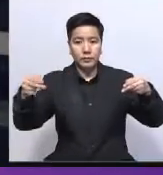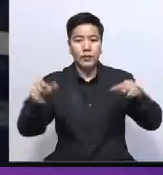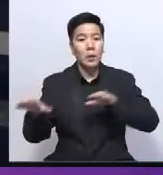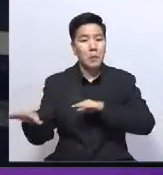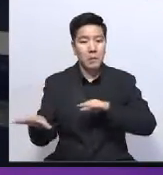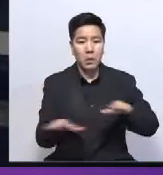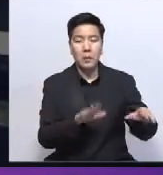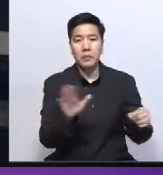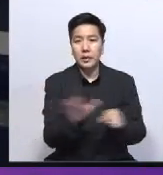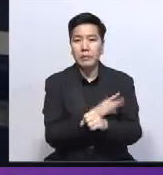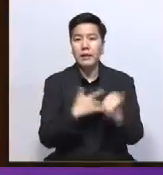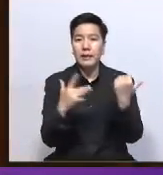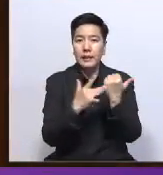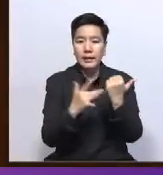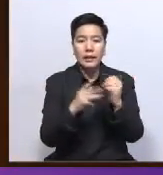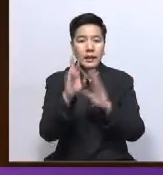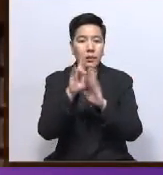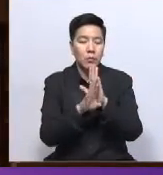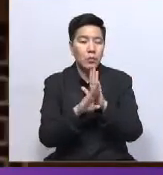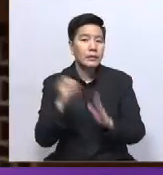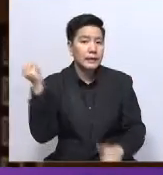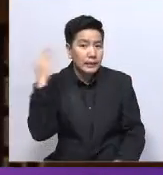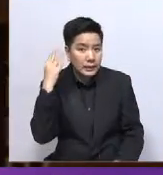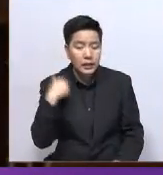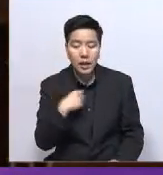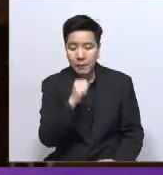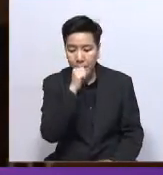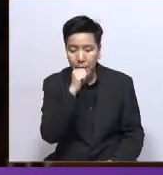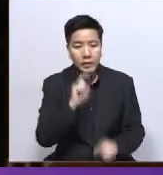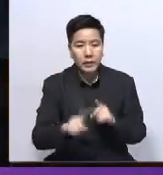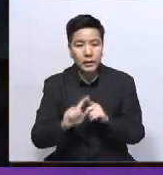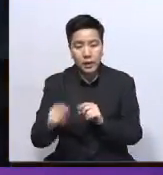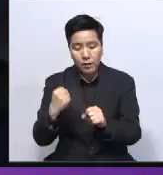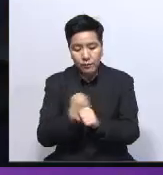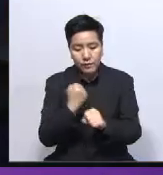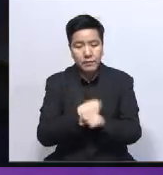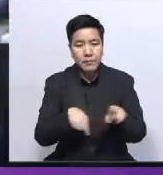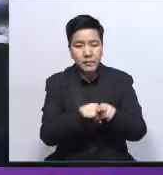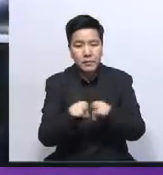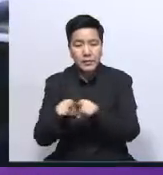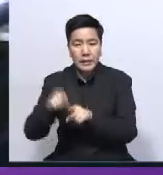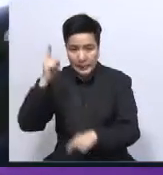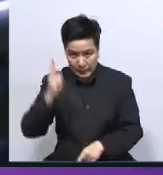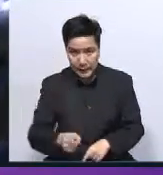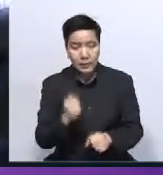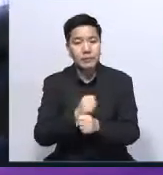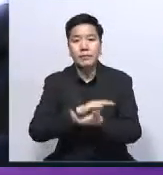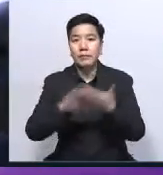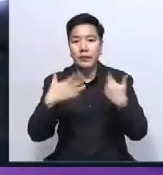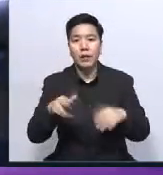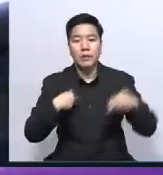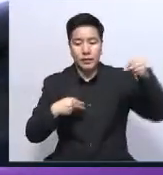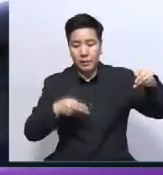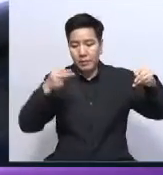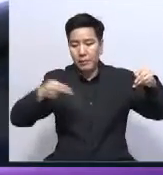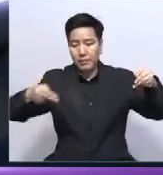งเรื่องเทคนิคระบบเสียงและผู้บรรยายซึ่งได้ทดสอบสัญญาและซักซ้อมเสมือนจริงทั้ง6ริ้วขบวนพร้อมนำกล้องไปติดตั้